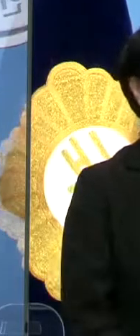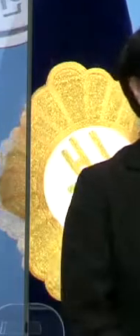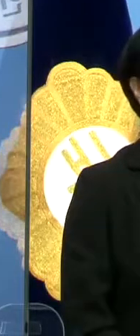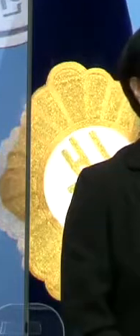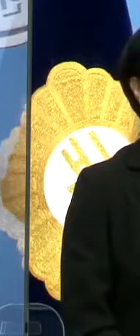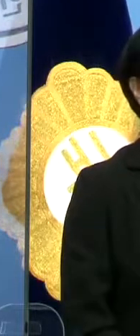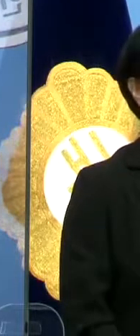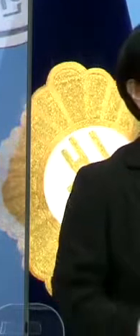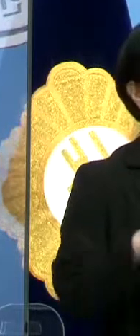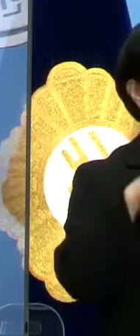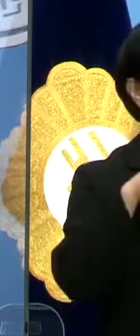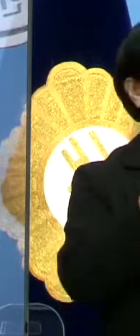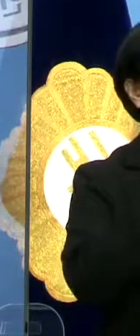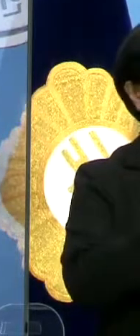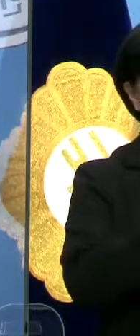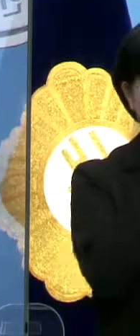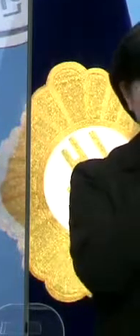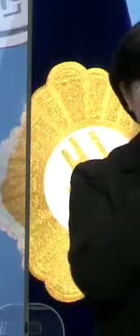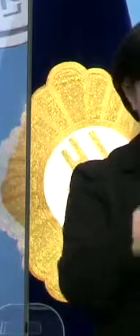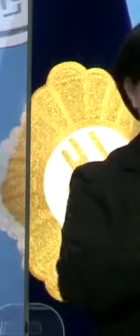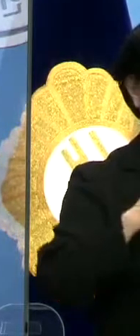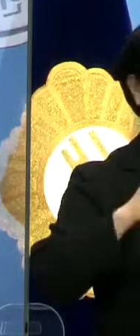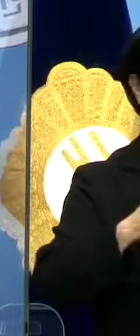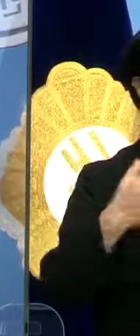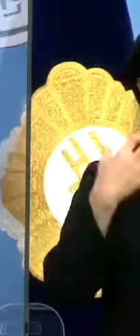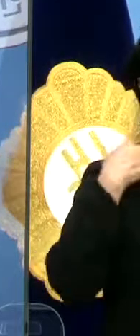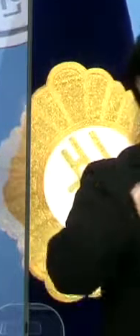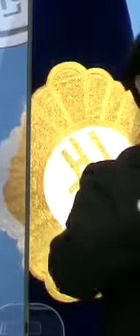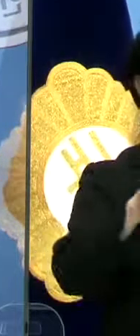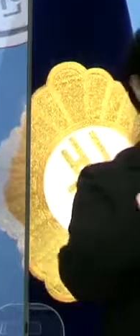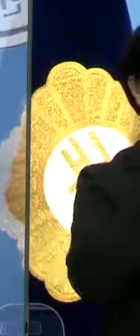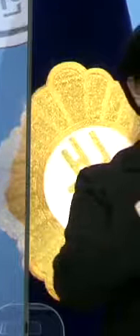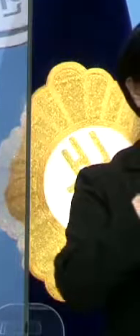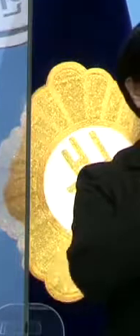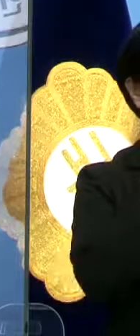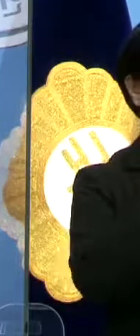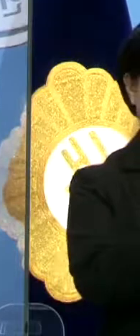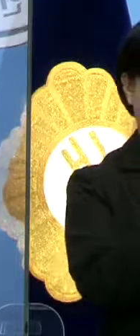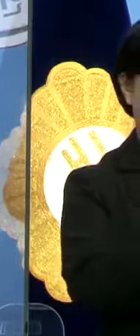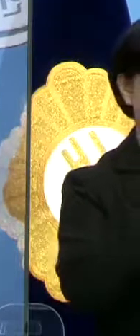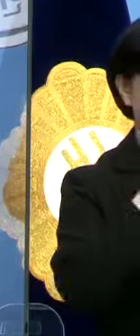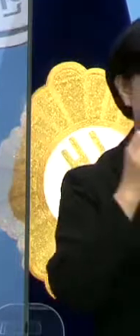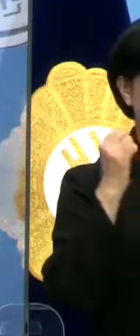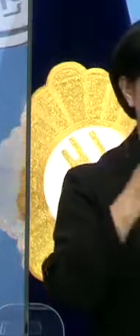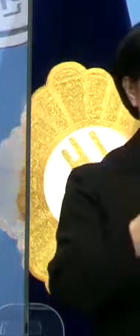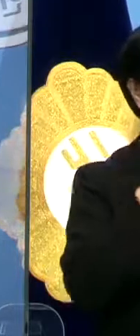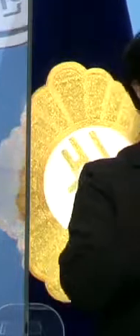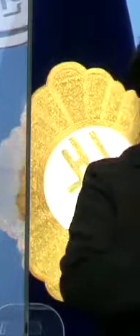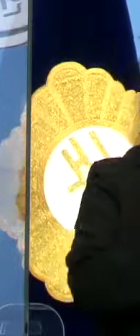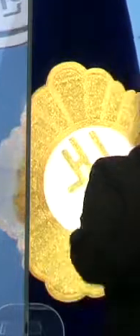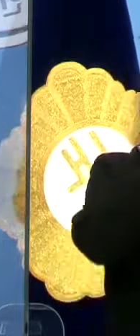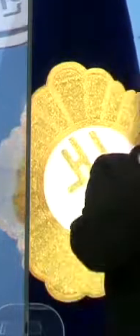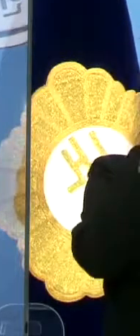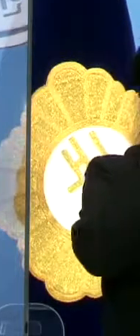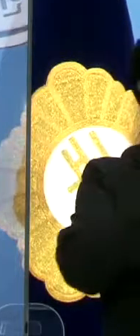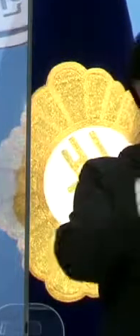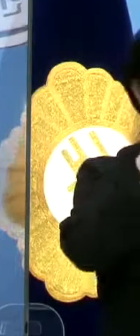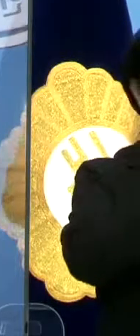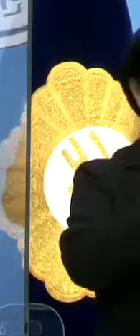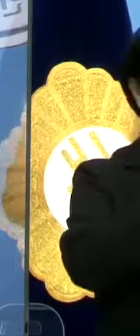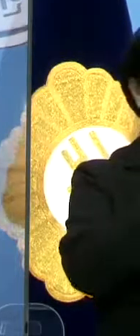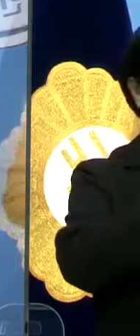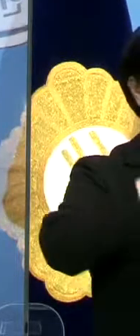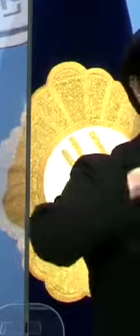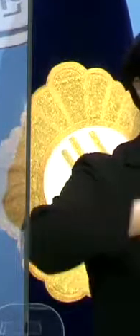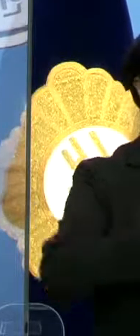염치 라는 것이 있습니다 국민들께 책임정치를 이야기했던 민주당이 라면 다시금 서울시의 보궐선거에 자 당의